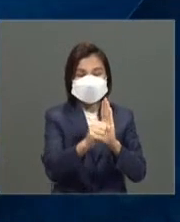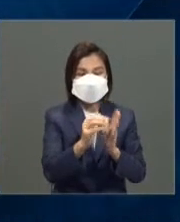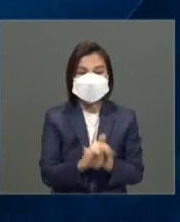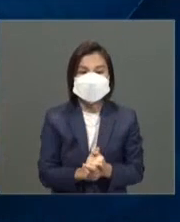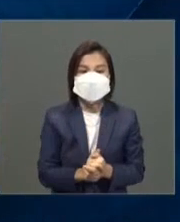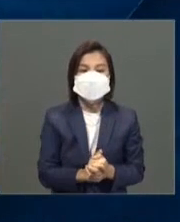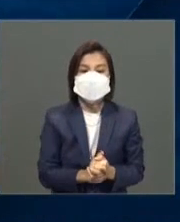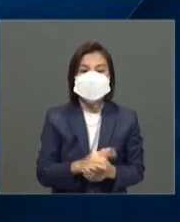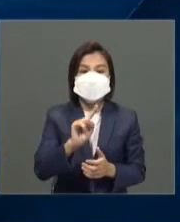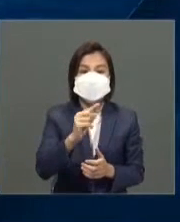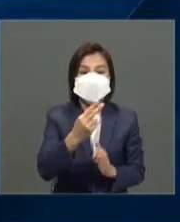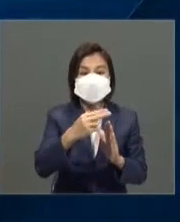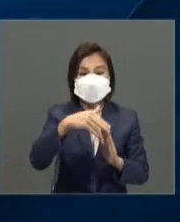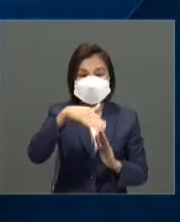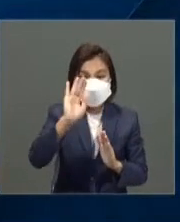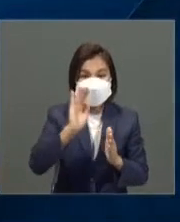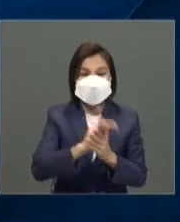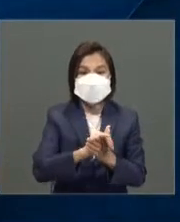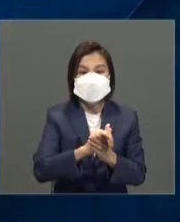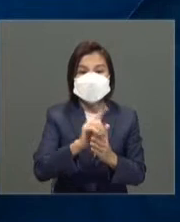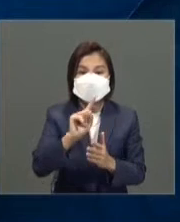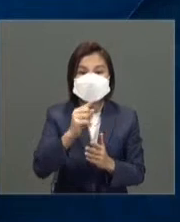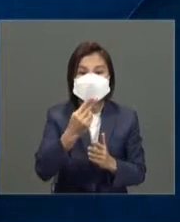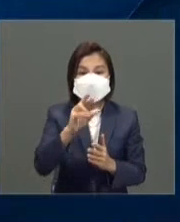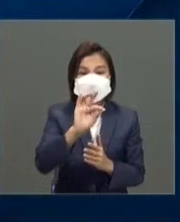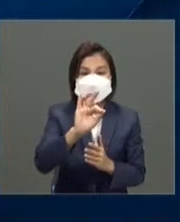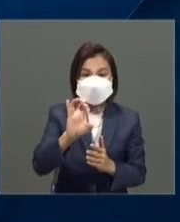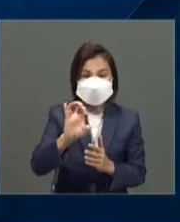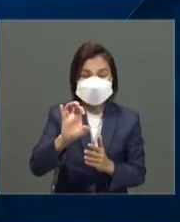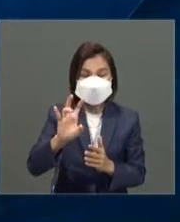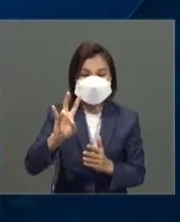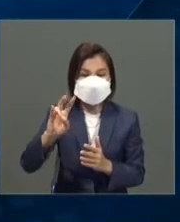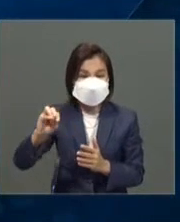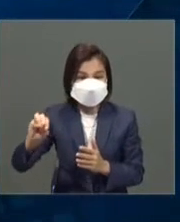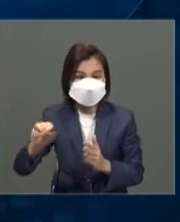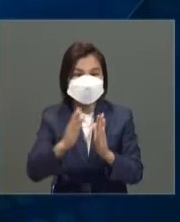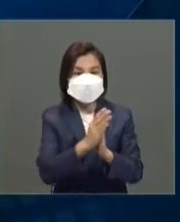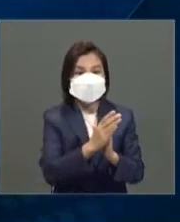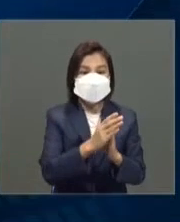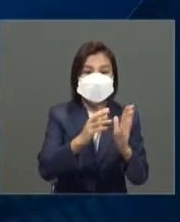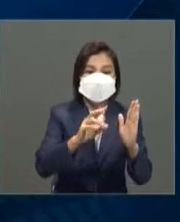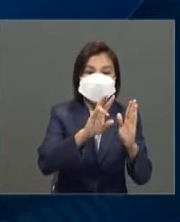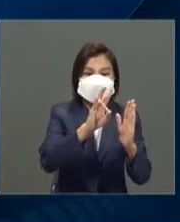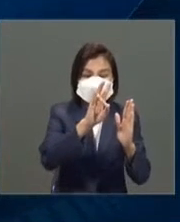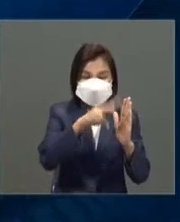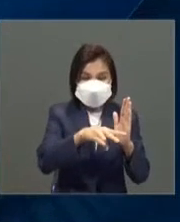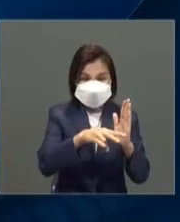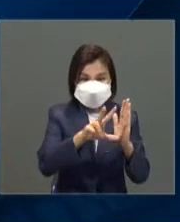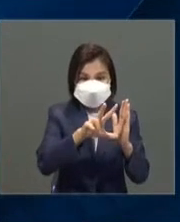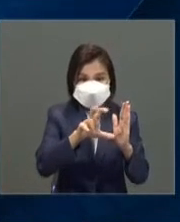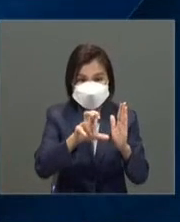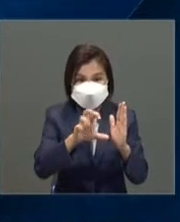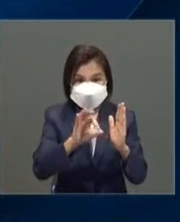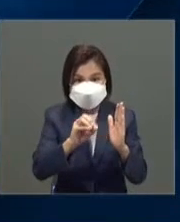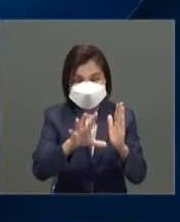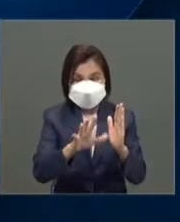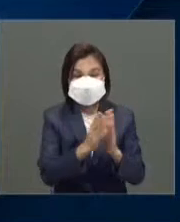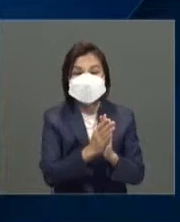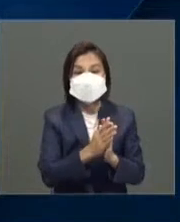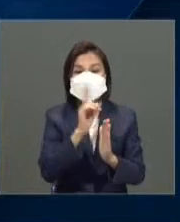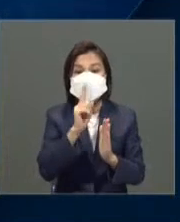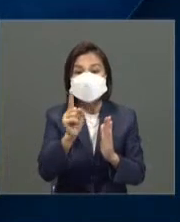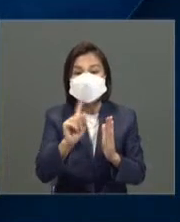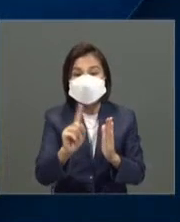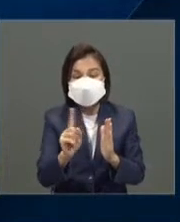18,771 สำหรับ7นะครับ8นี่ 19,750 9นี่คือ 27,394 แล้วก็10 นะครับ10